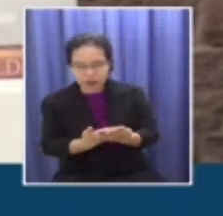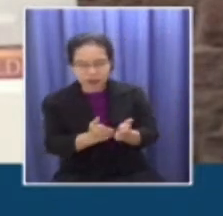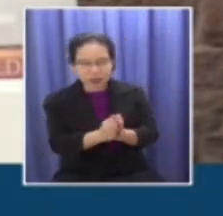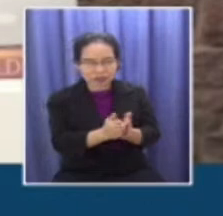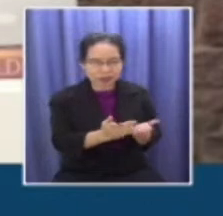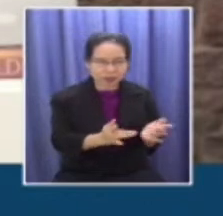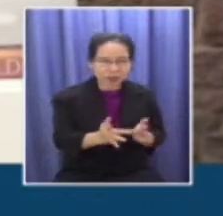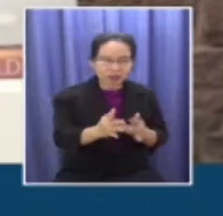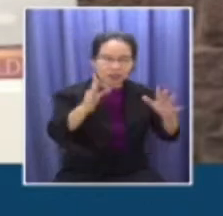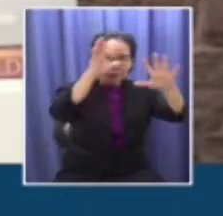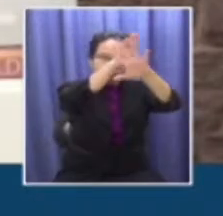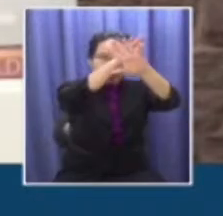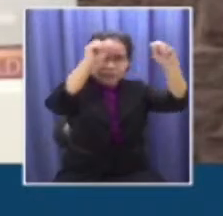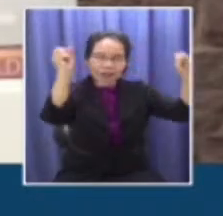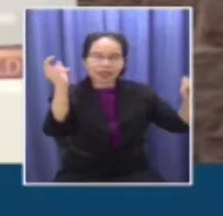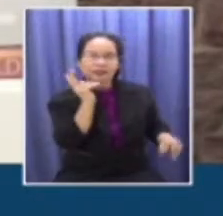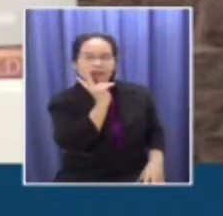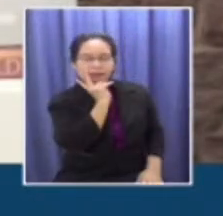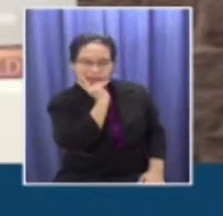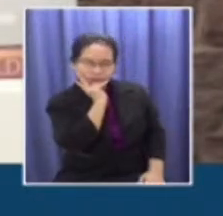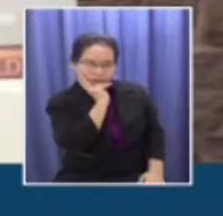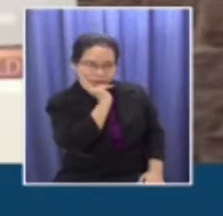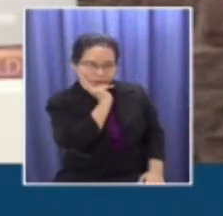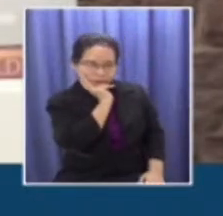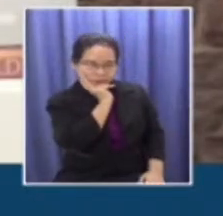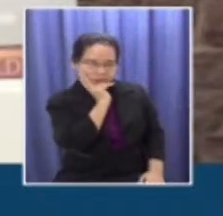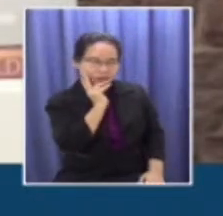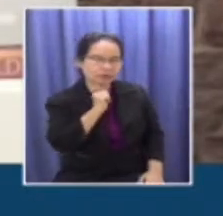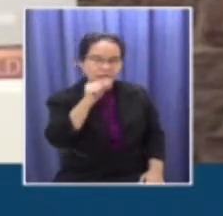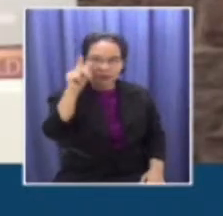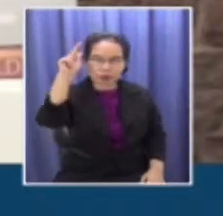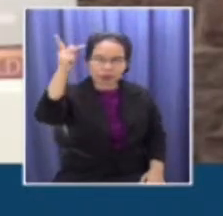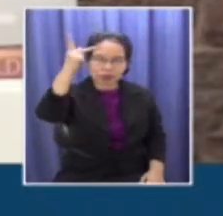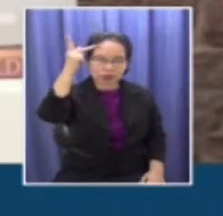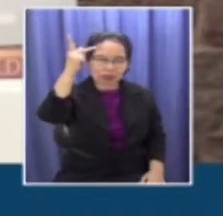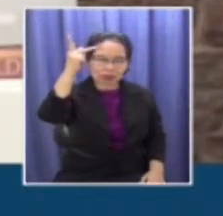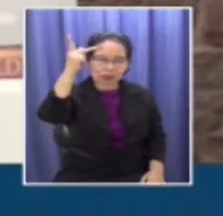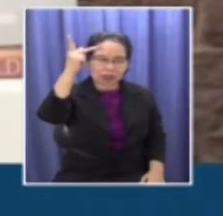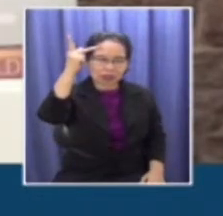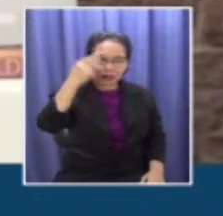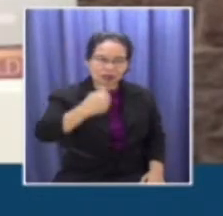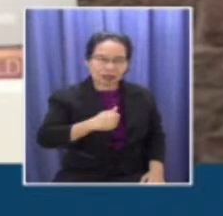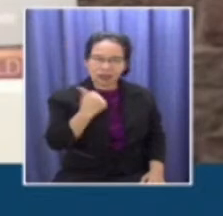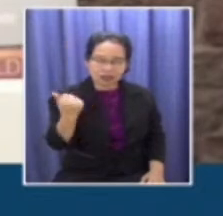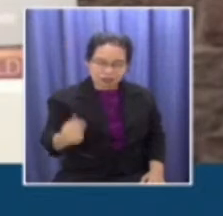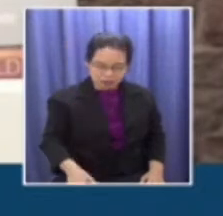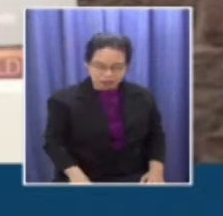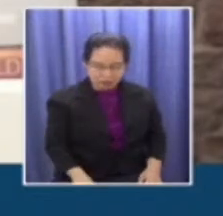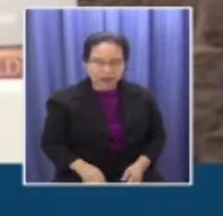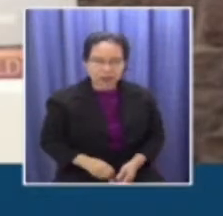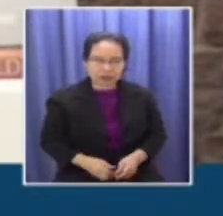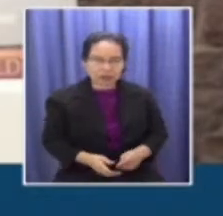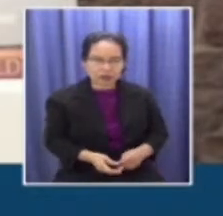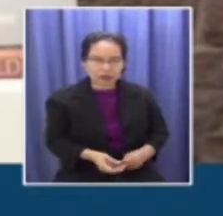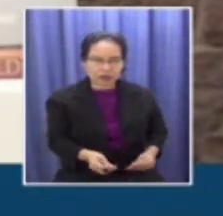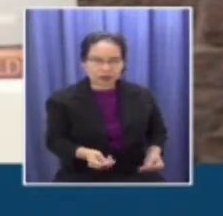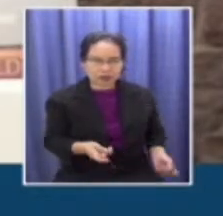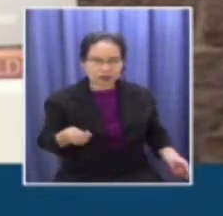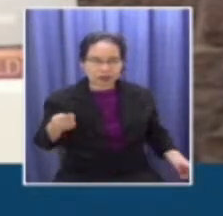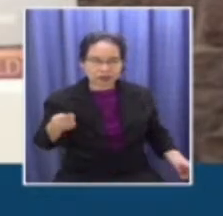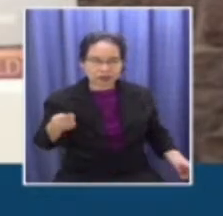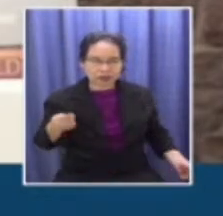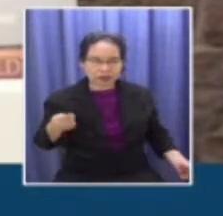Twerɛ Kronkron kwa ɛyɛ Twerɛ Kronkron afahyɛ ɛwɔ Filipia ma mu obia nkɔ adwuma obia de bedi Twerɛ Kronkron